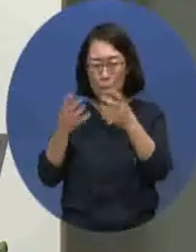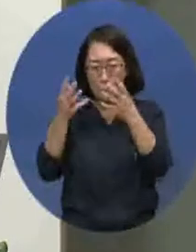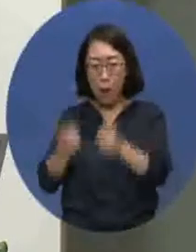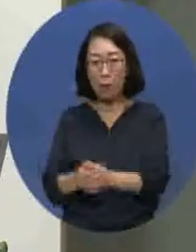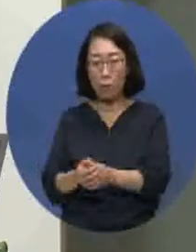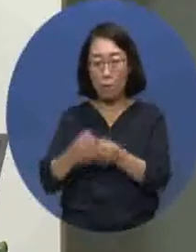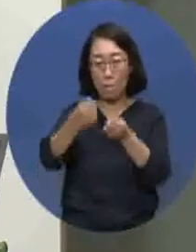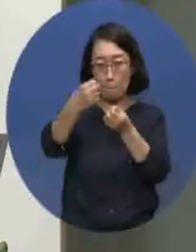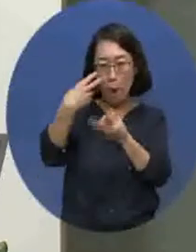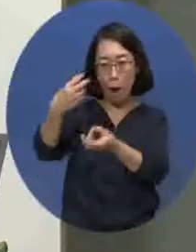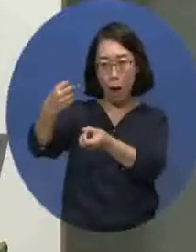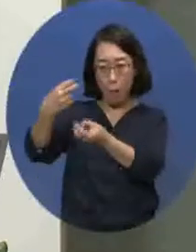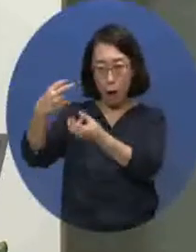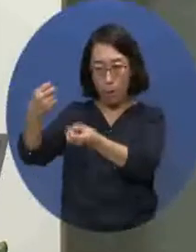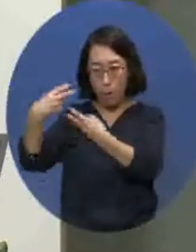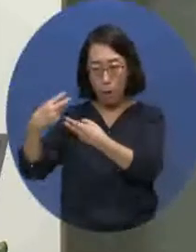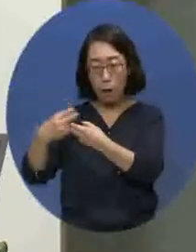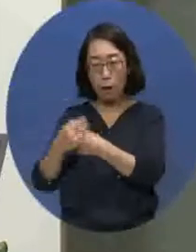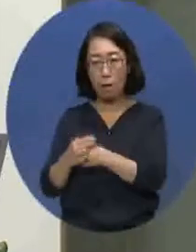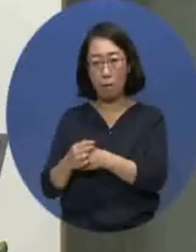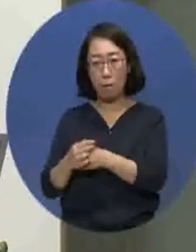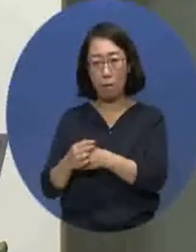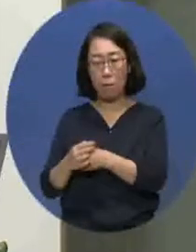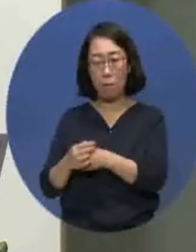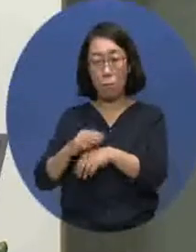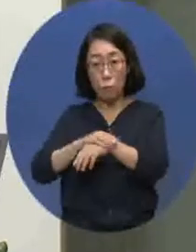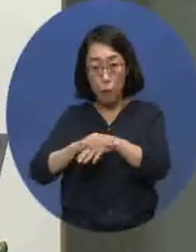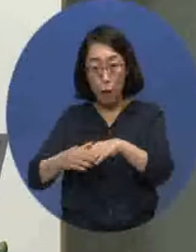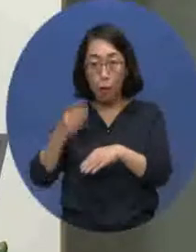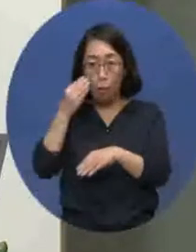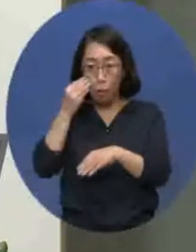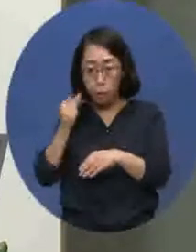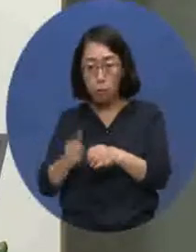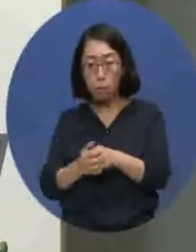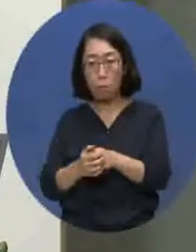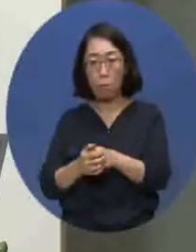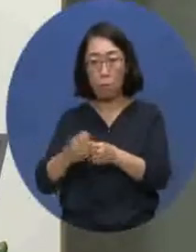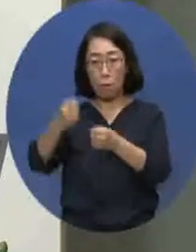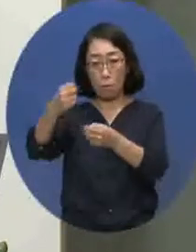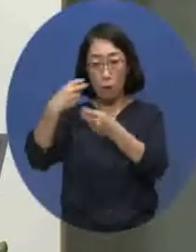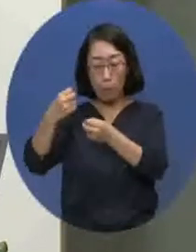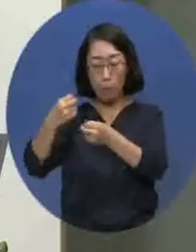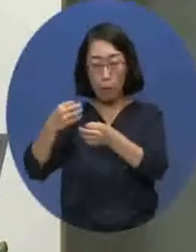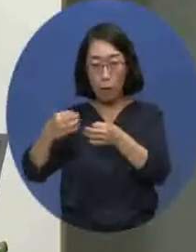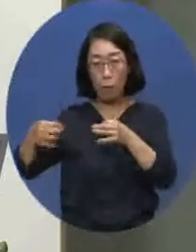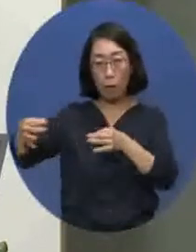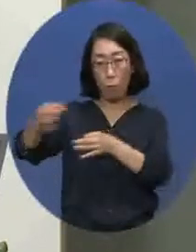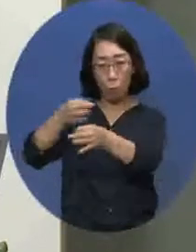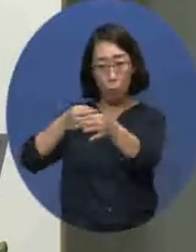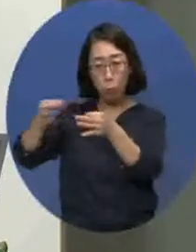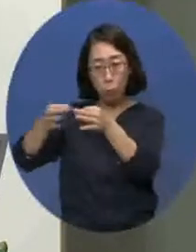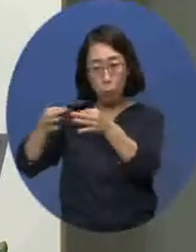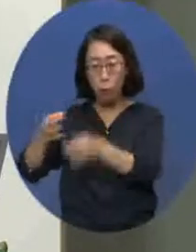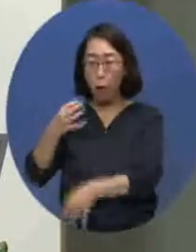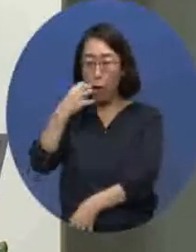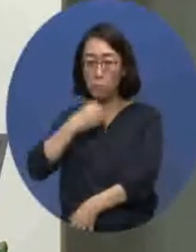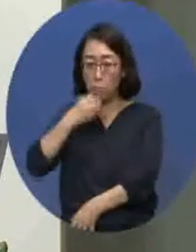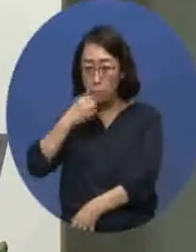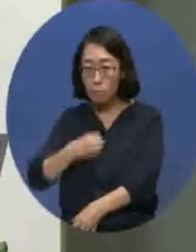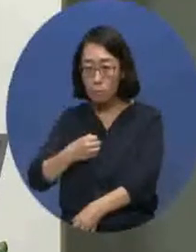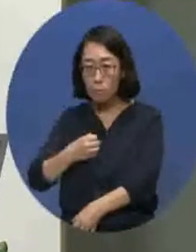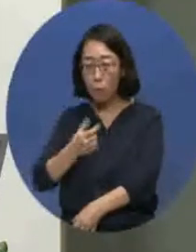그 택배 문제 해결이 잘 되다 보니까 지금 택배 시장은 엄청난 이익을 창출하는